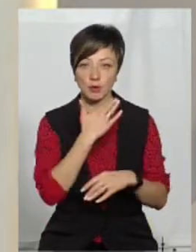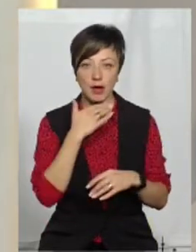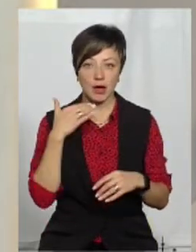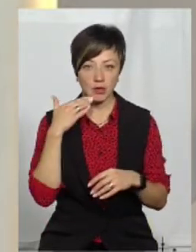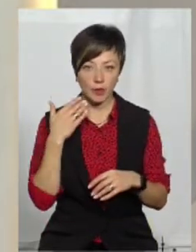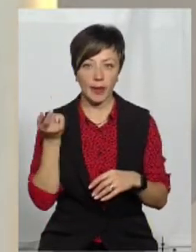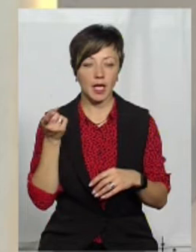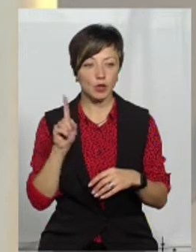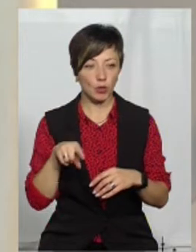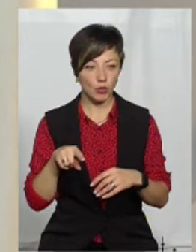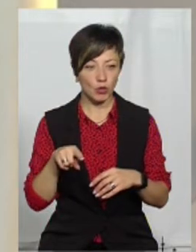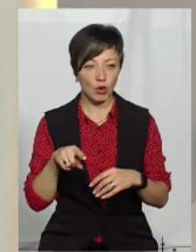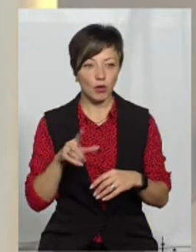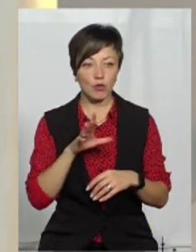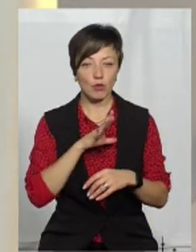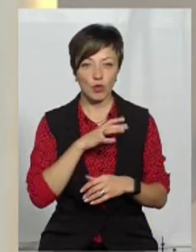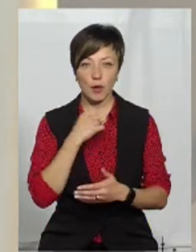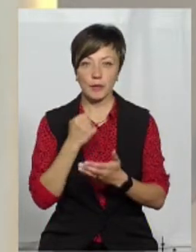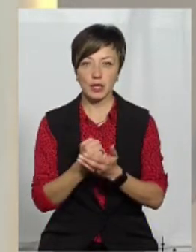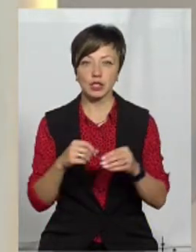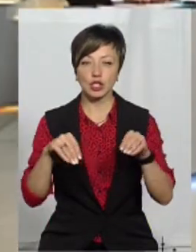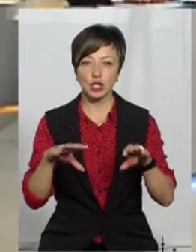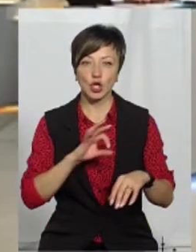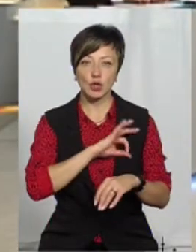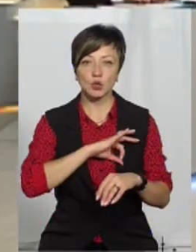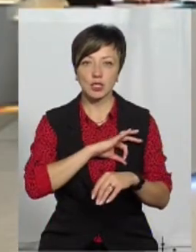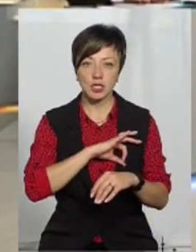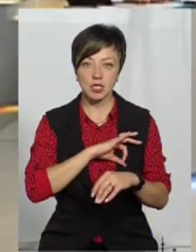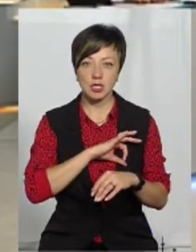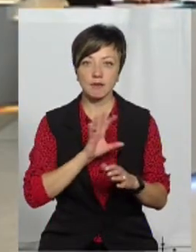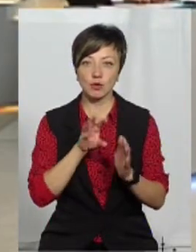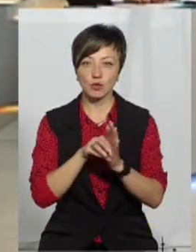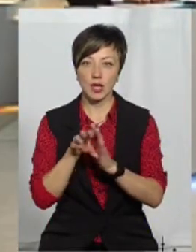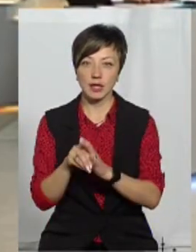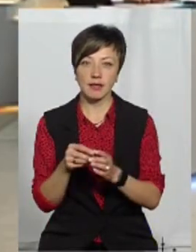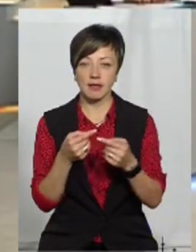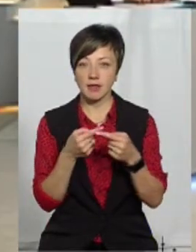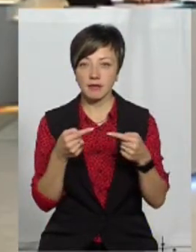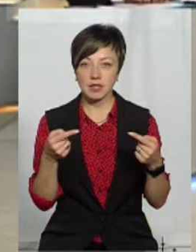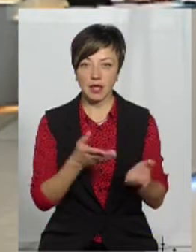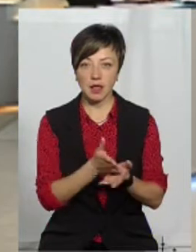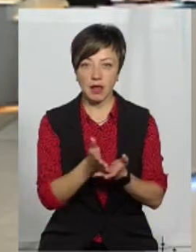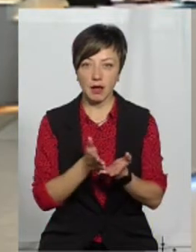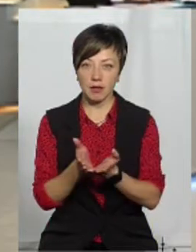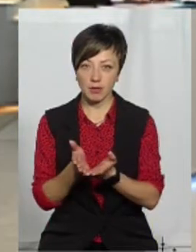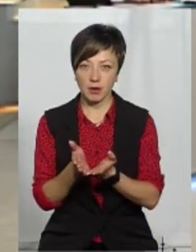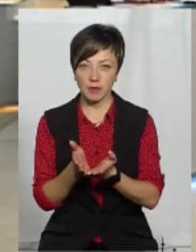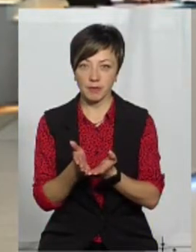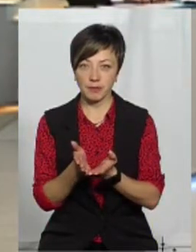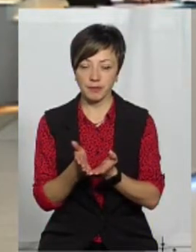тому було прийнято системне рішення, що юстиція включається на всіх можливих напрямках в протидії цьому